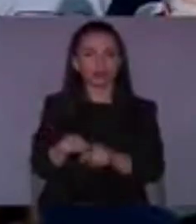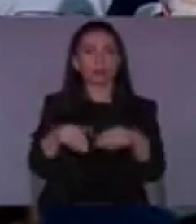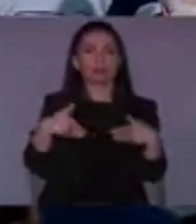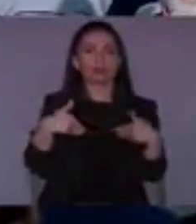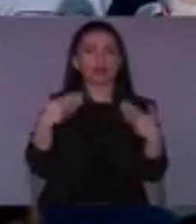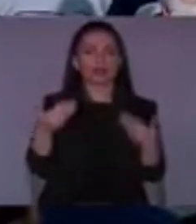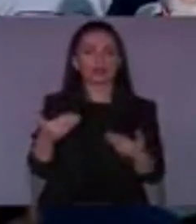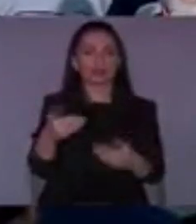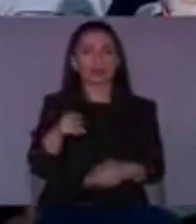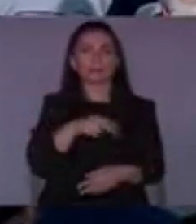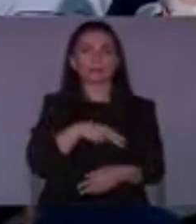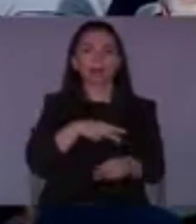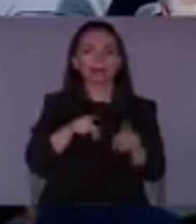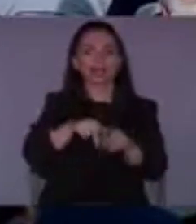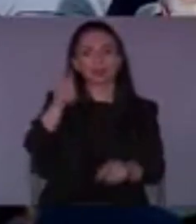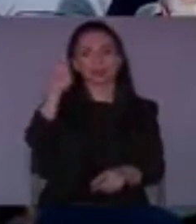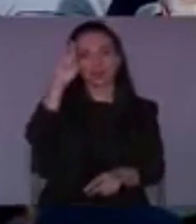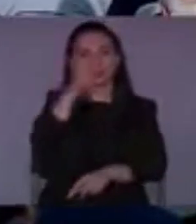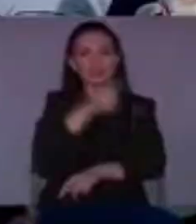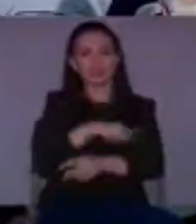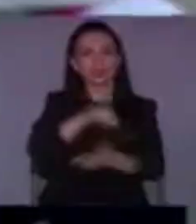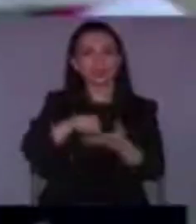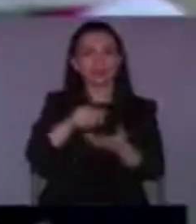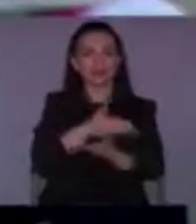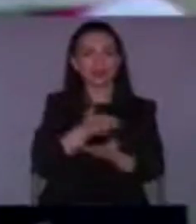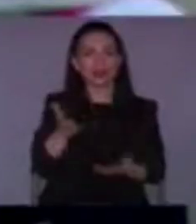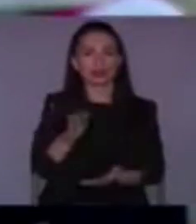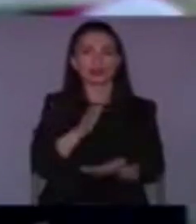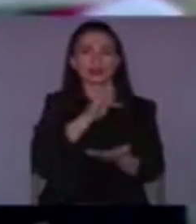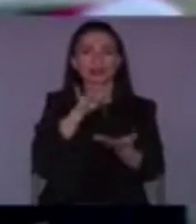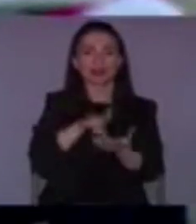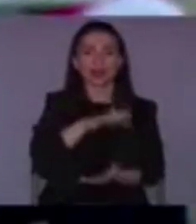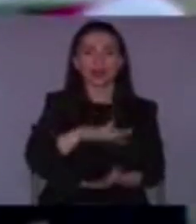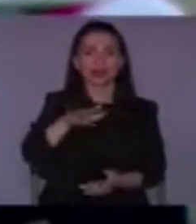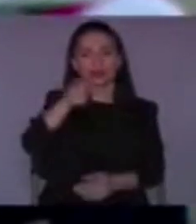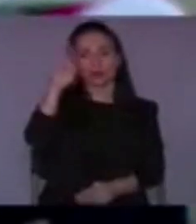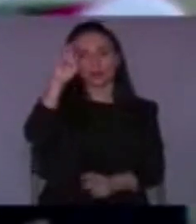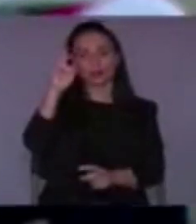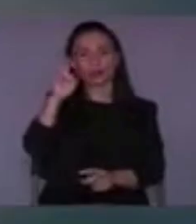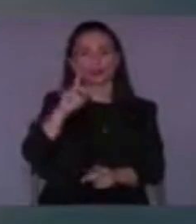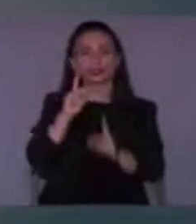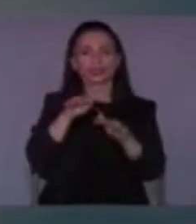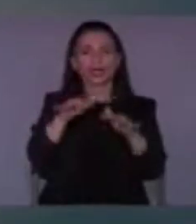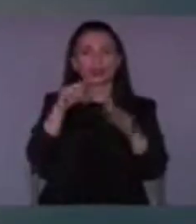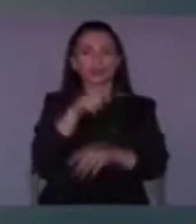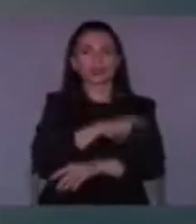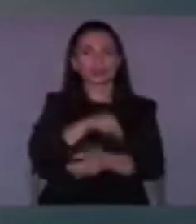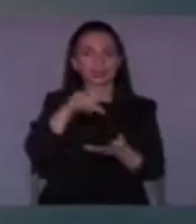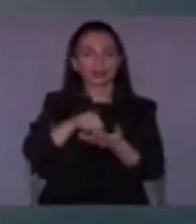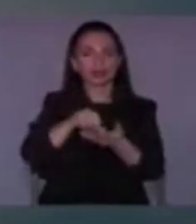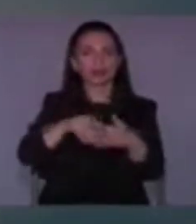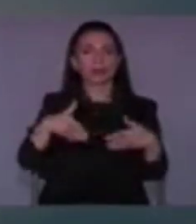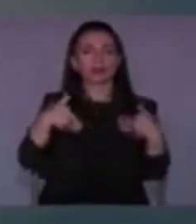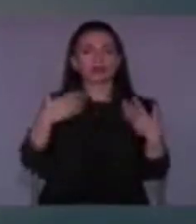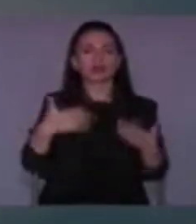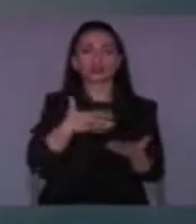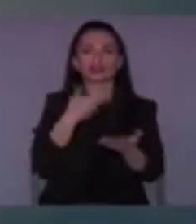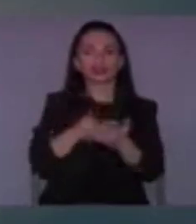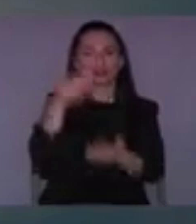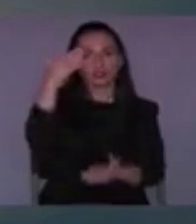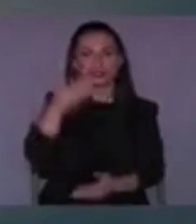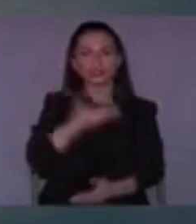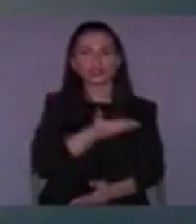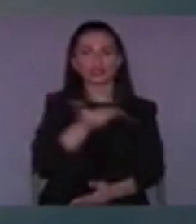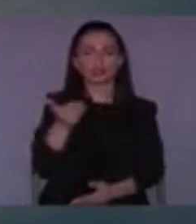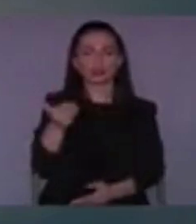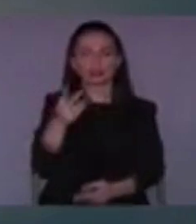მივესალმები პარლამენტისა და მთავრობის წევრებს, დედაქალაქის მთავრობისა და საკრებულოს წევრებს. მივესალმები ჩვენი